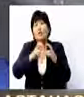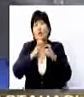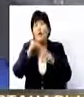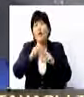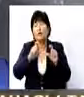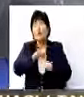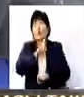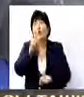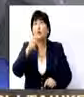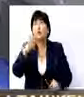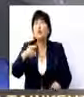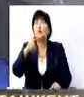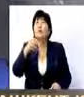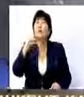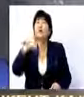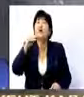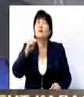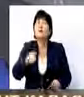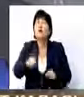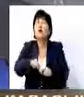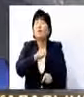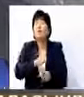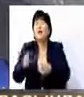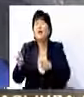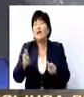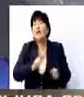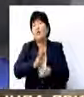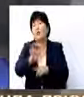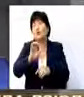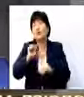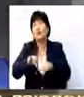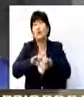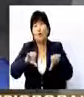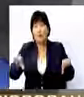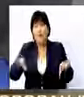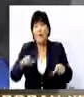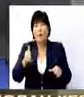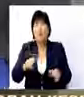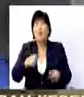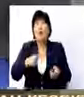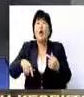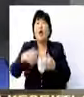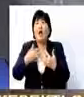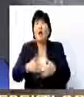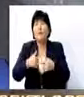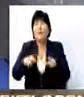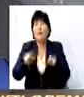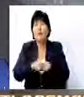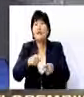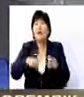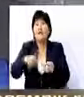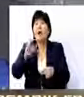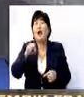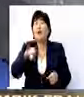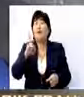қуаттылығы 120-130 мың метр дайын өнім шығаруға болады, труба шығаруға болады. Бұл оборудованияны біз палата предпринимателей